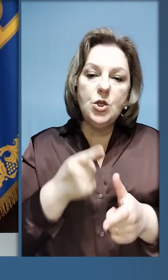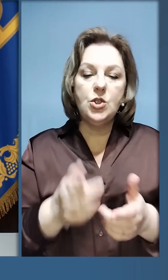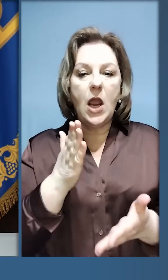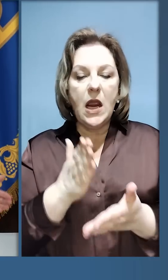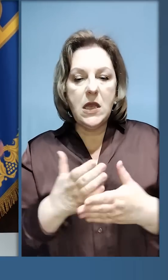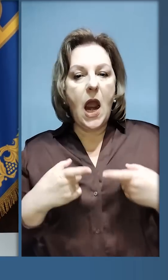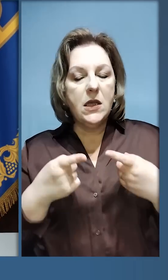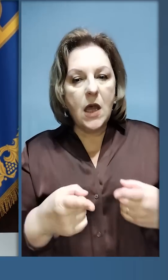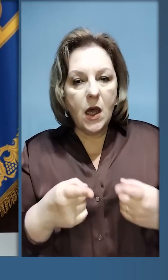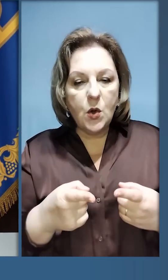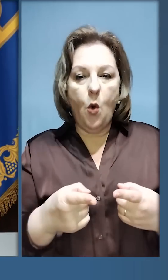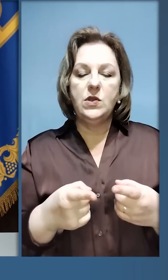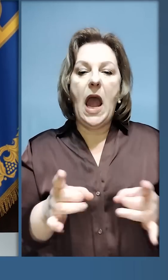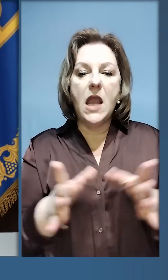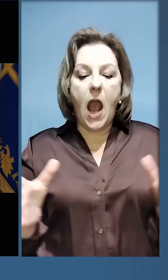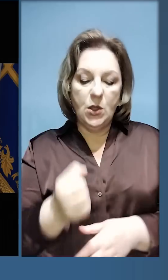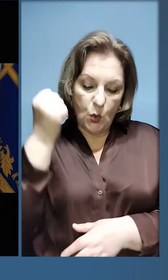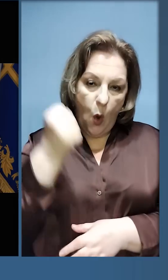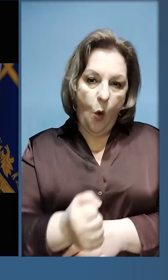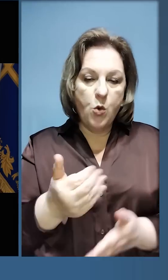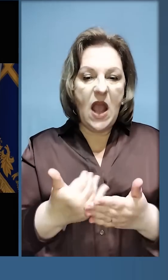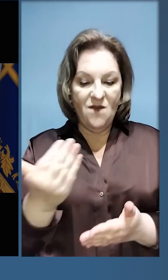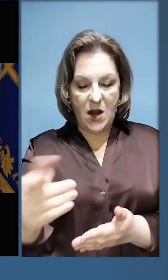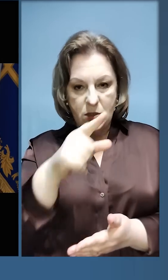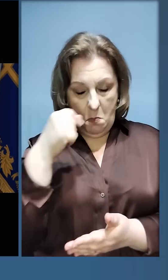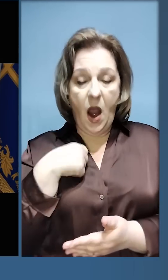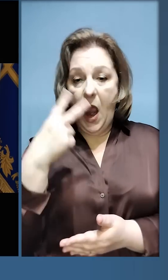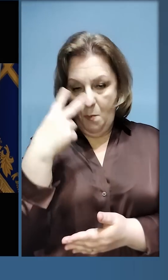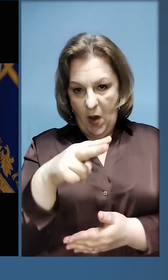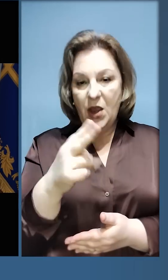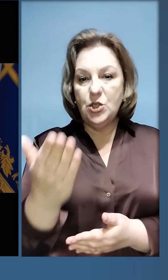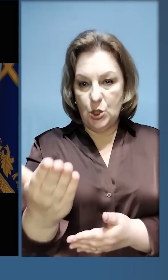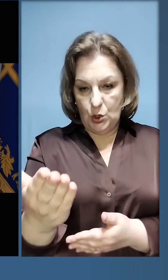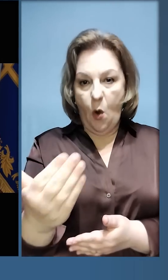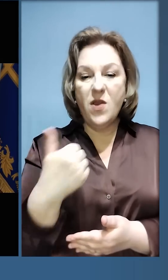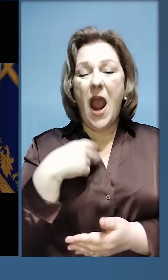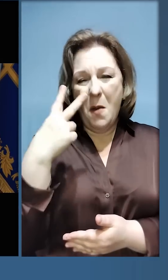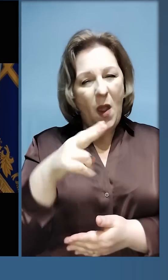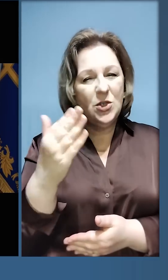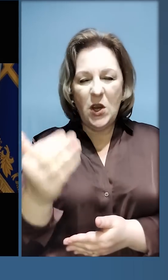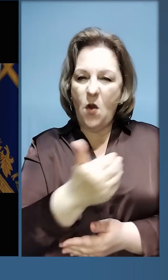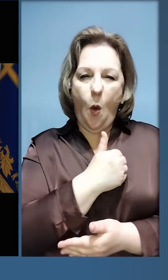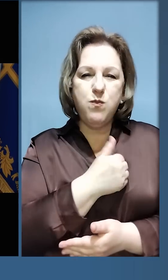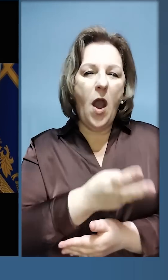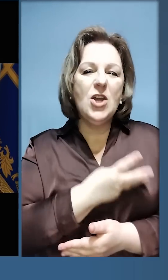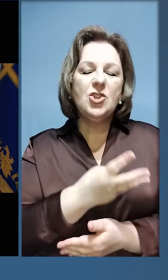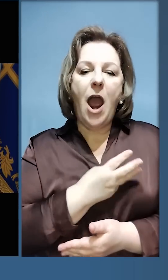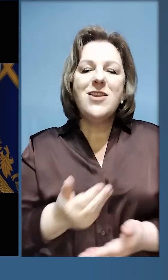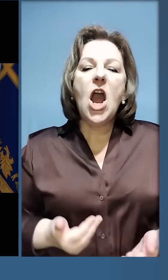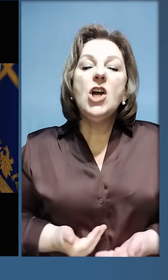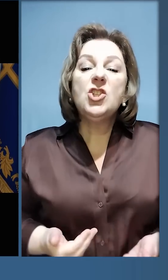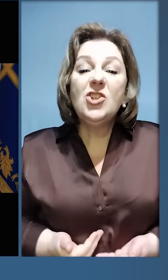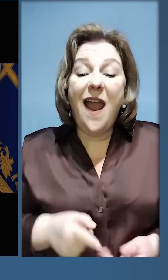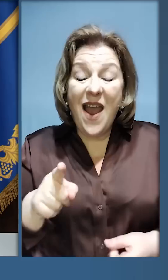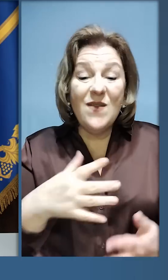є загроза ядерного удару від Путіна? Я бачив його, і я бачив його бажання жити. Він дуже любить